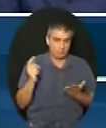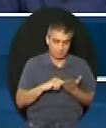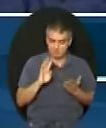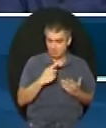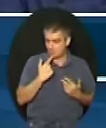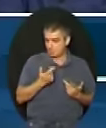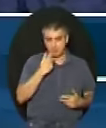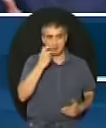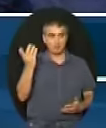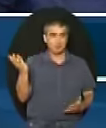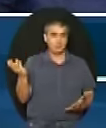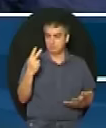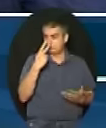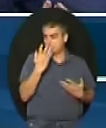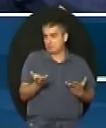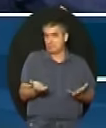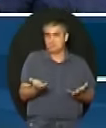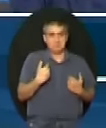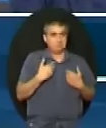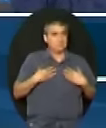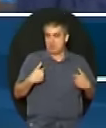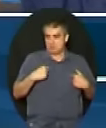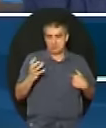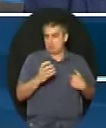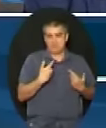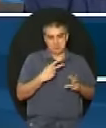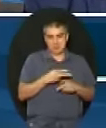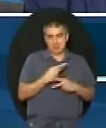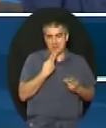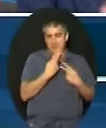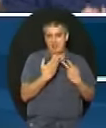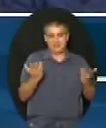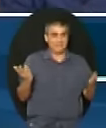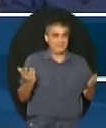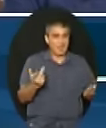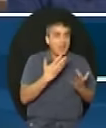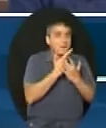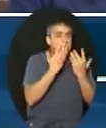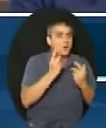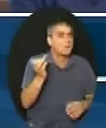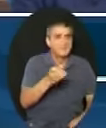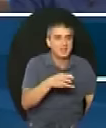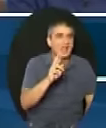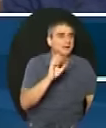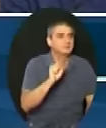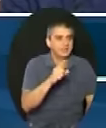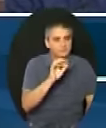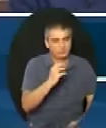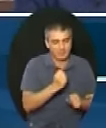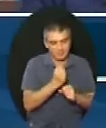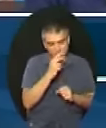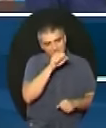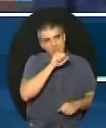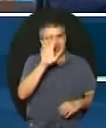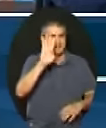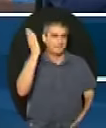נתניהו אמר לאריה דרעי, תראה, מה אתה רוצה? אני לא מיניתי אותו, אני לא יכול להגיב. עכשיו, ברור שמינו את רמי סדן כדי לנסות להתחנף